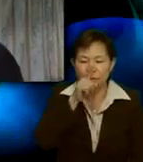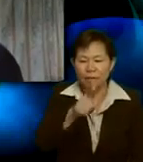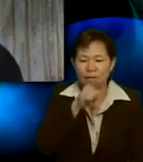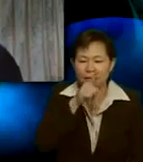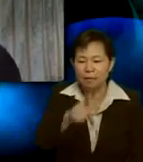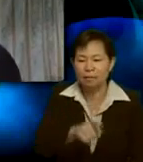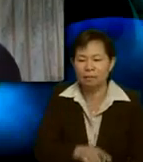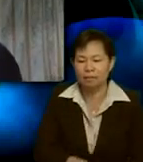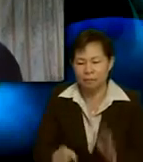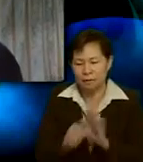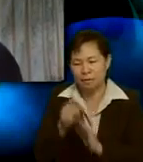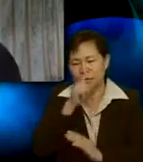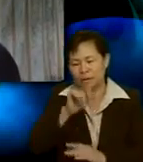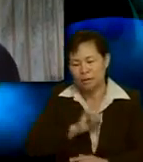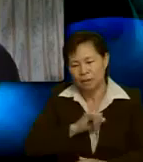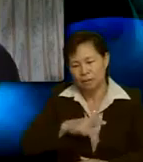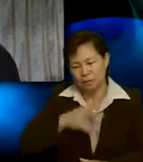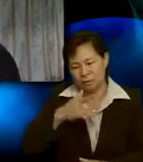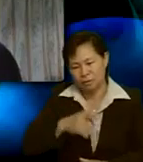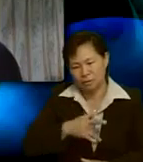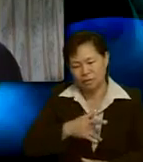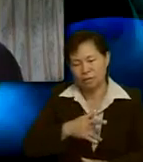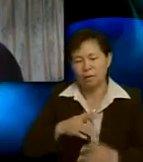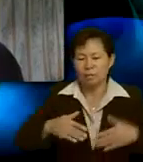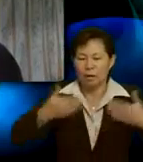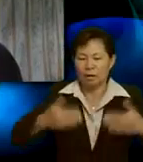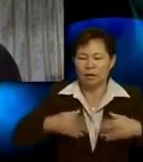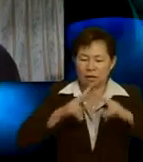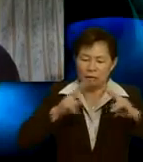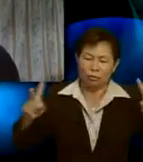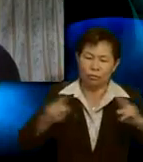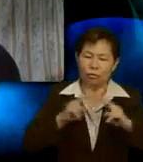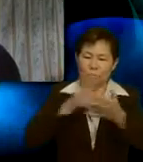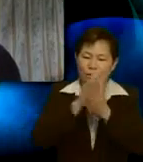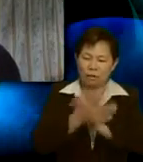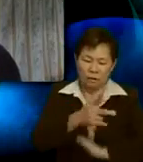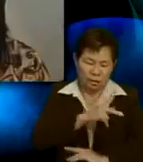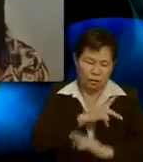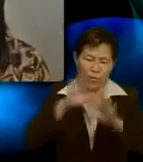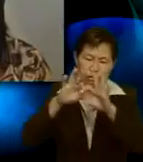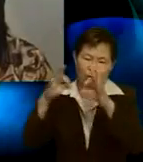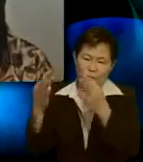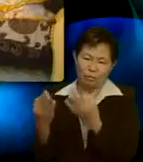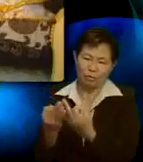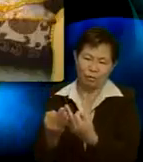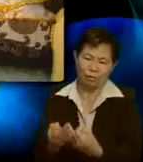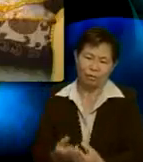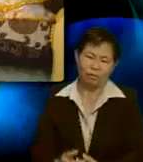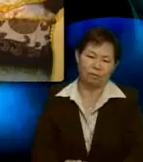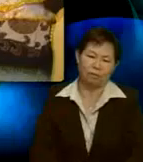Sebenarnya, saya rasa bahagia sungguh menjadi ketua keluarga ni.